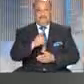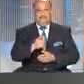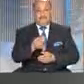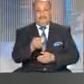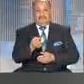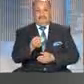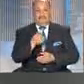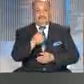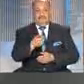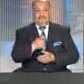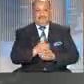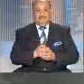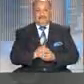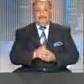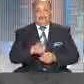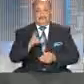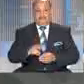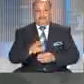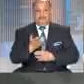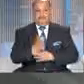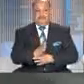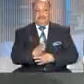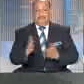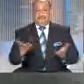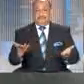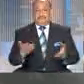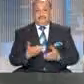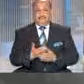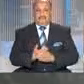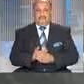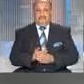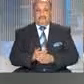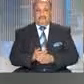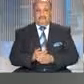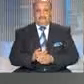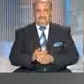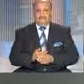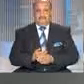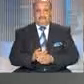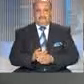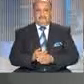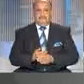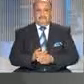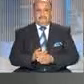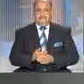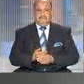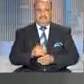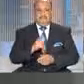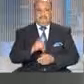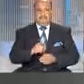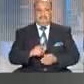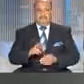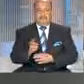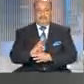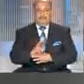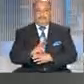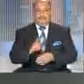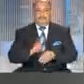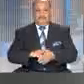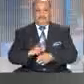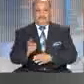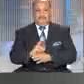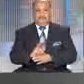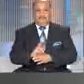قبل فوات الأوان؟ حتى بذور ما تدخل إلا ما تصير عملية المراقبة